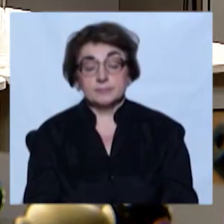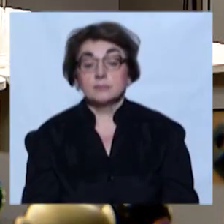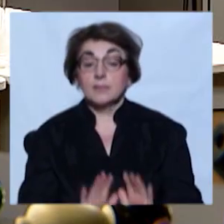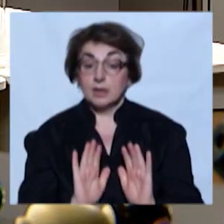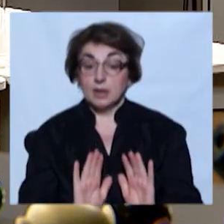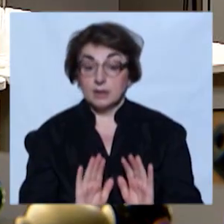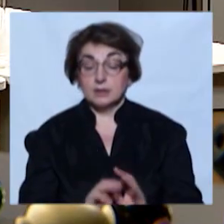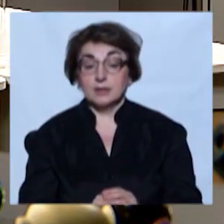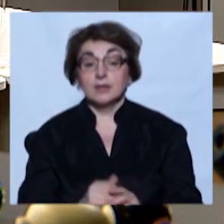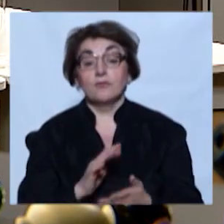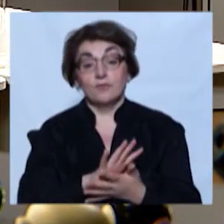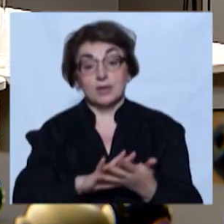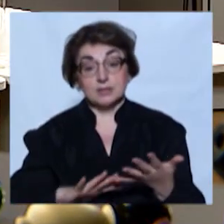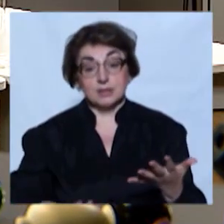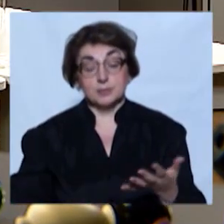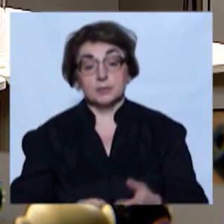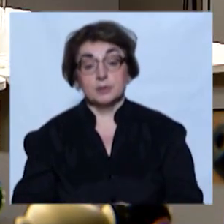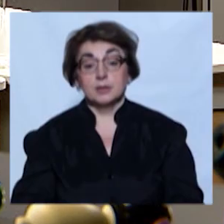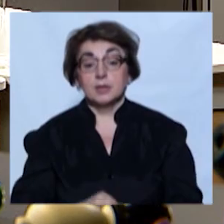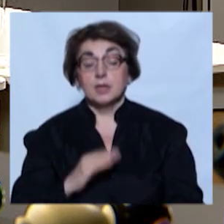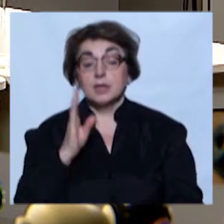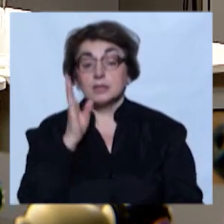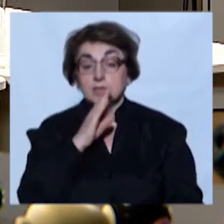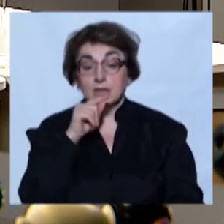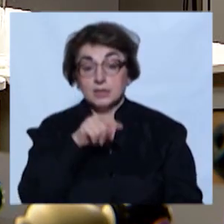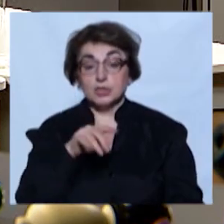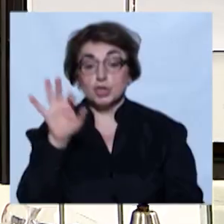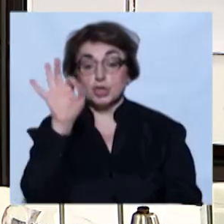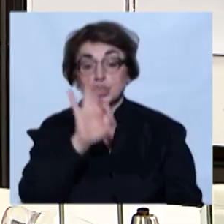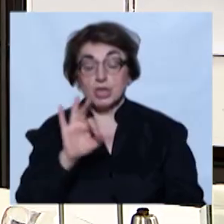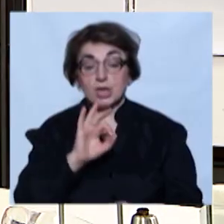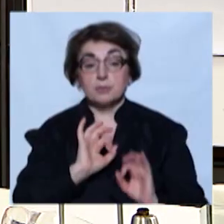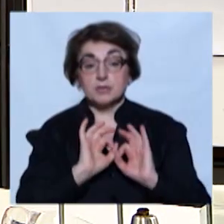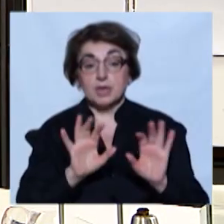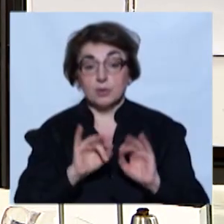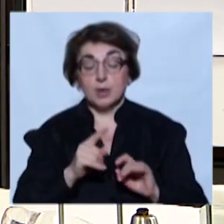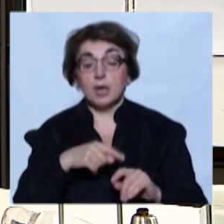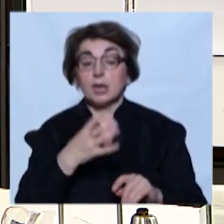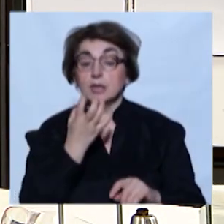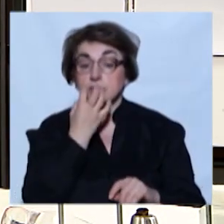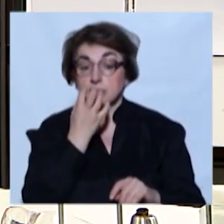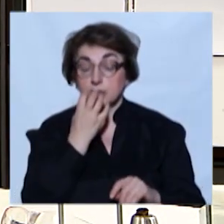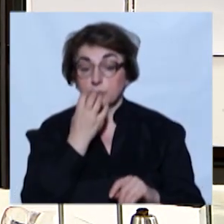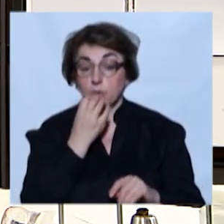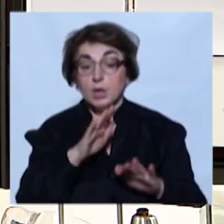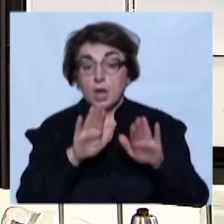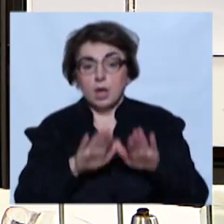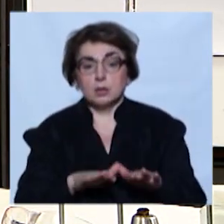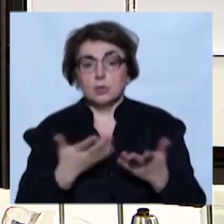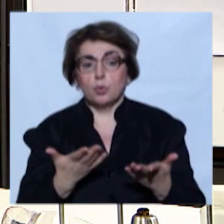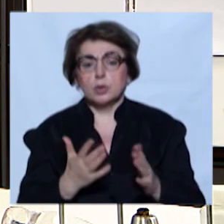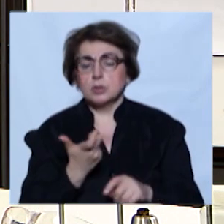კარგით, ვაგრძელებთ წყალზე საუბარს. წყლის თითმოტევადობა მაღალია,